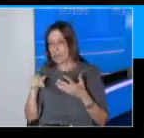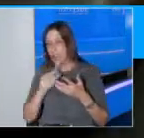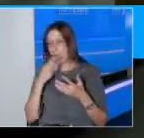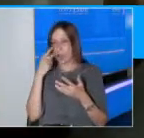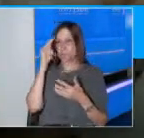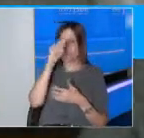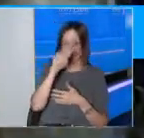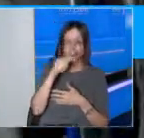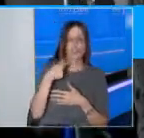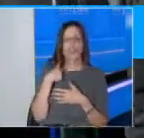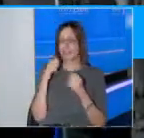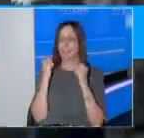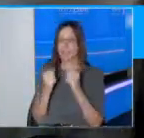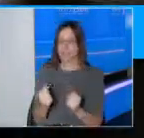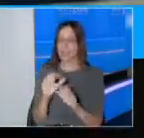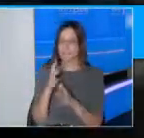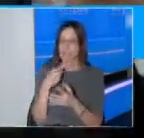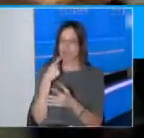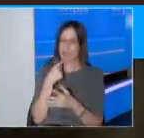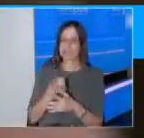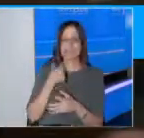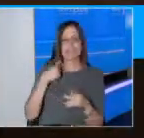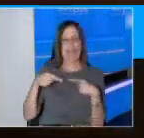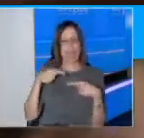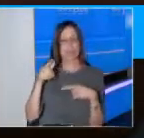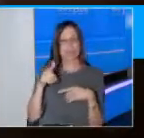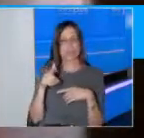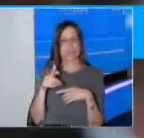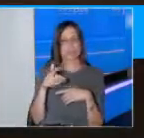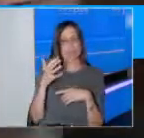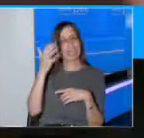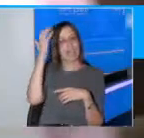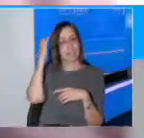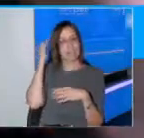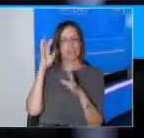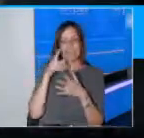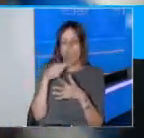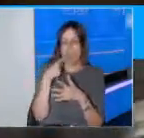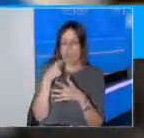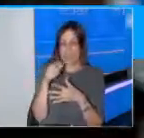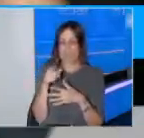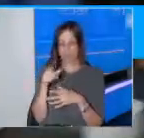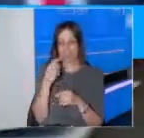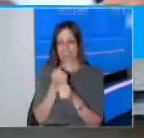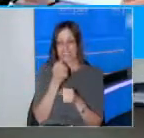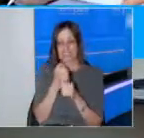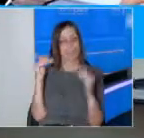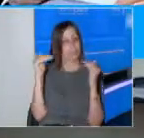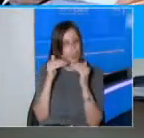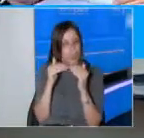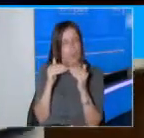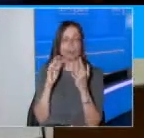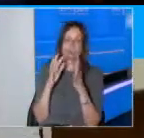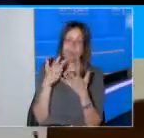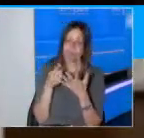מאוד בוטחת במה שאמר שר החוץ יאיר לפיד. ואם זה מה שהוא אמר, שזה נעשה בתיאום, אז ככל